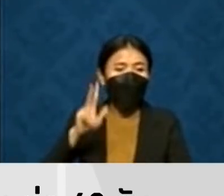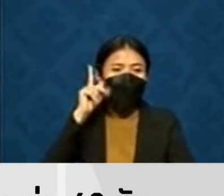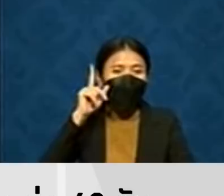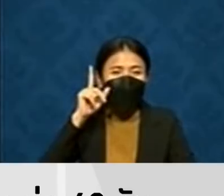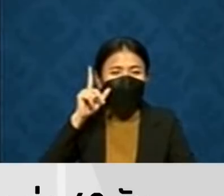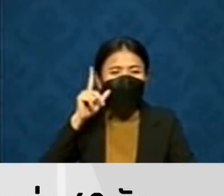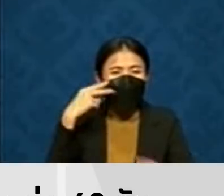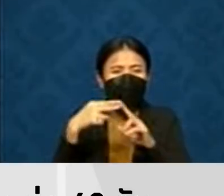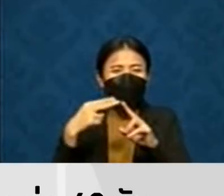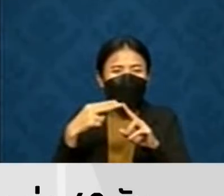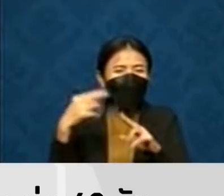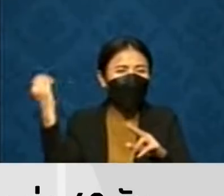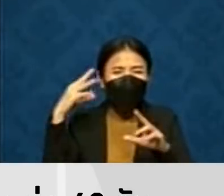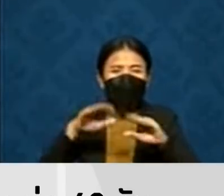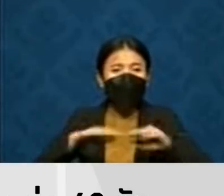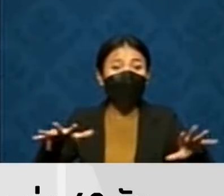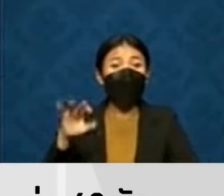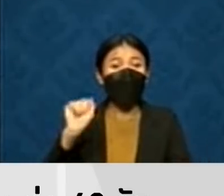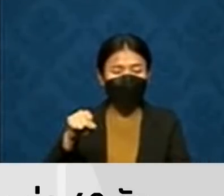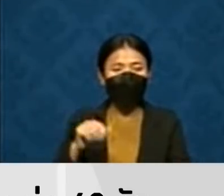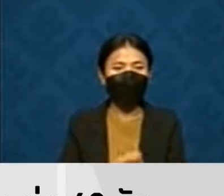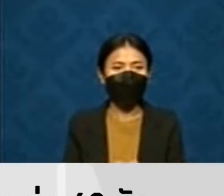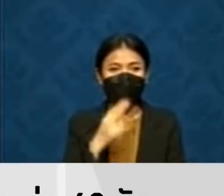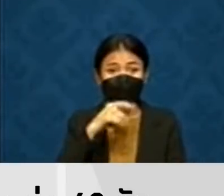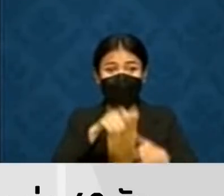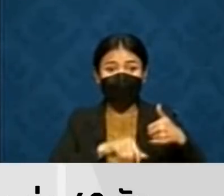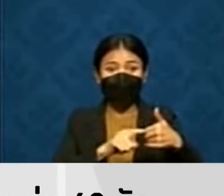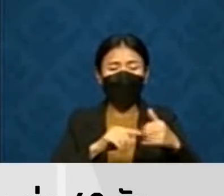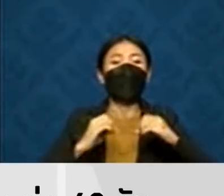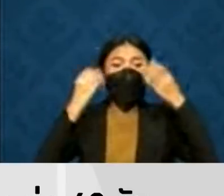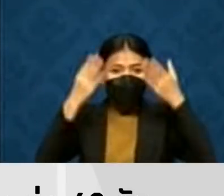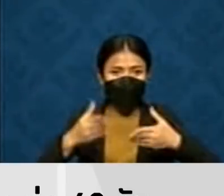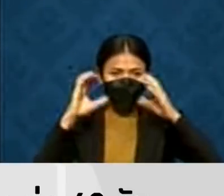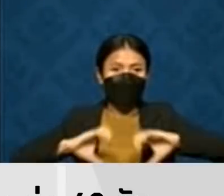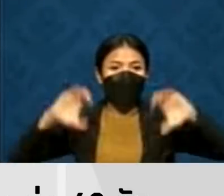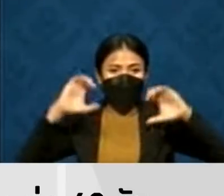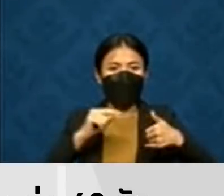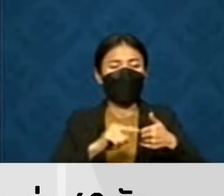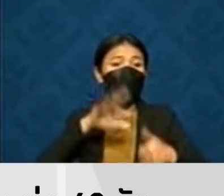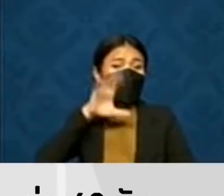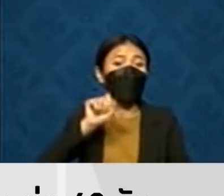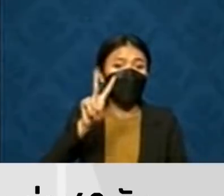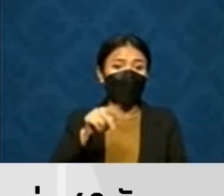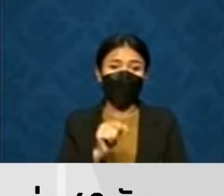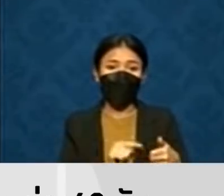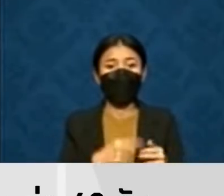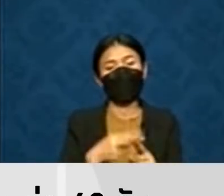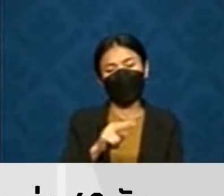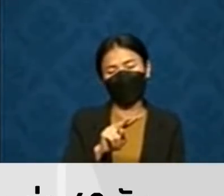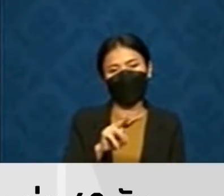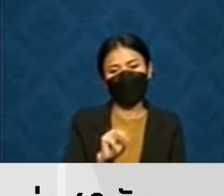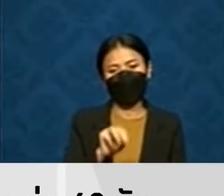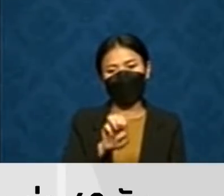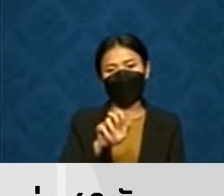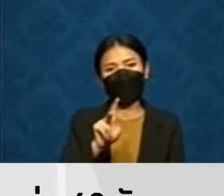จะได้อ่านผ่านตานะคะเป็นครูสาวราชการหญิงข้ามเพศที่ชื่อมิกกี้ใช้ชีวิตกับคู่รัก